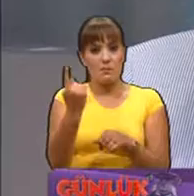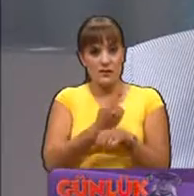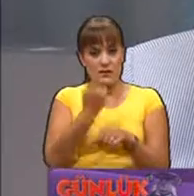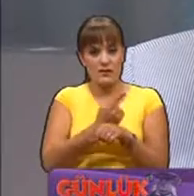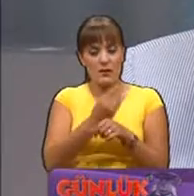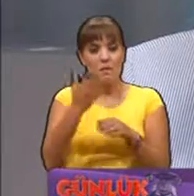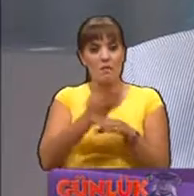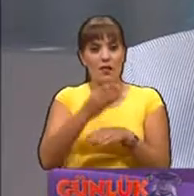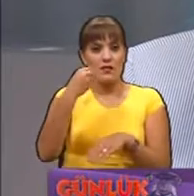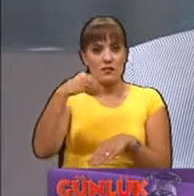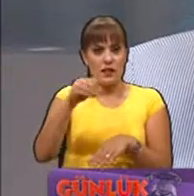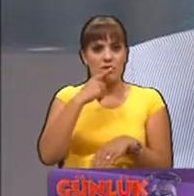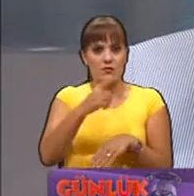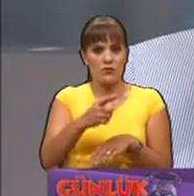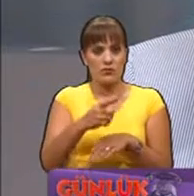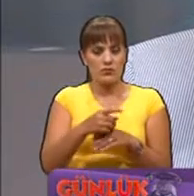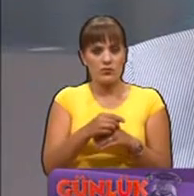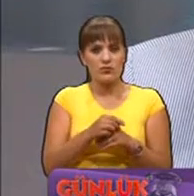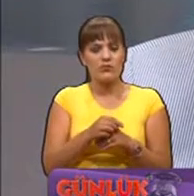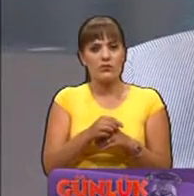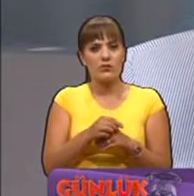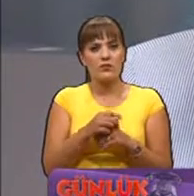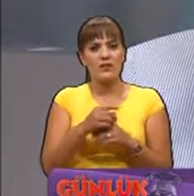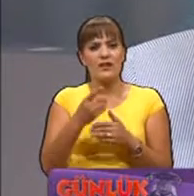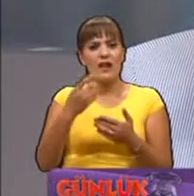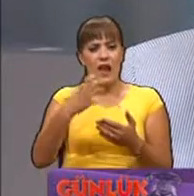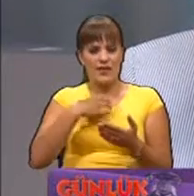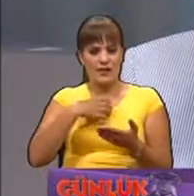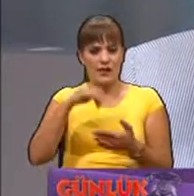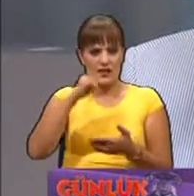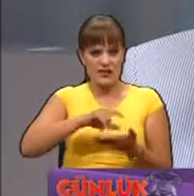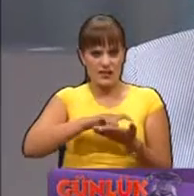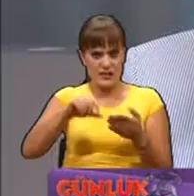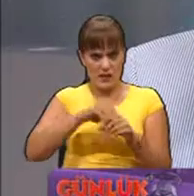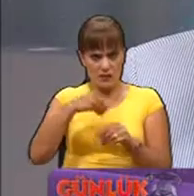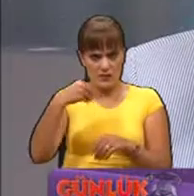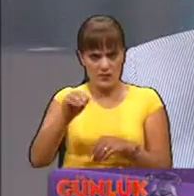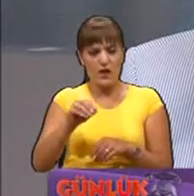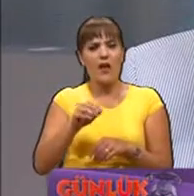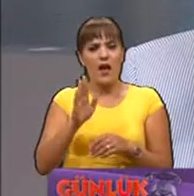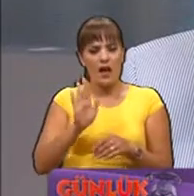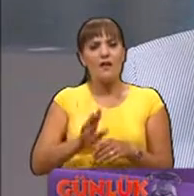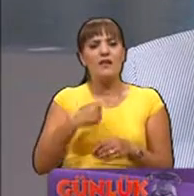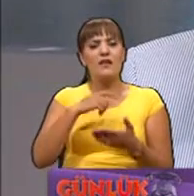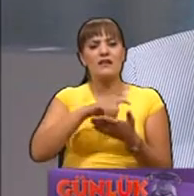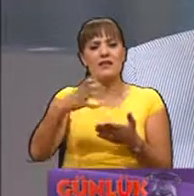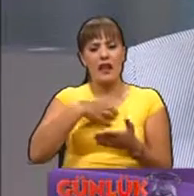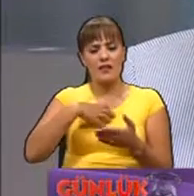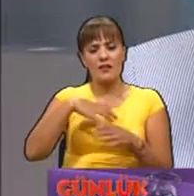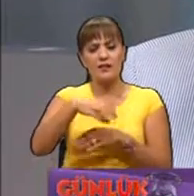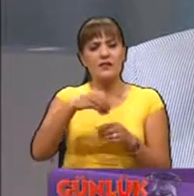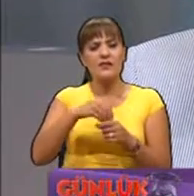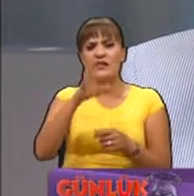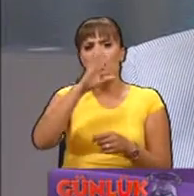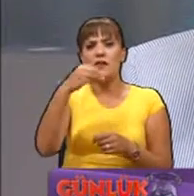birisi malını sattı diyorsunuz. Evet, hissesini mi sattı? Evet. Hissesini mi sattı? Evet efendim, hissesini